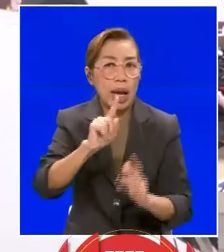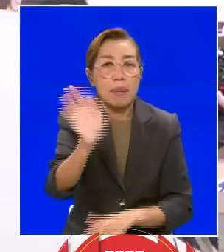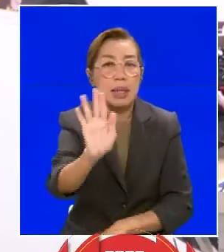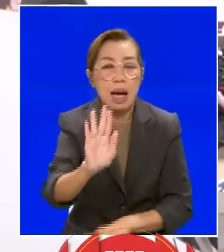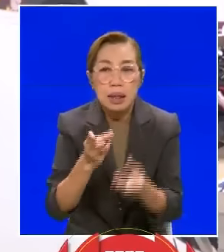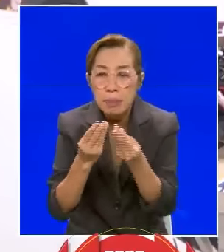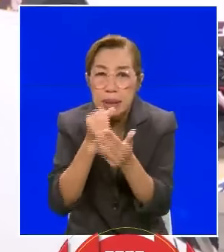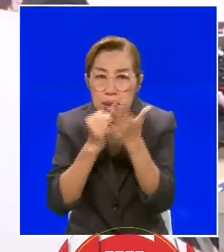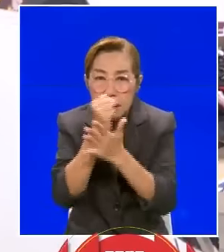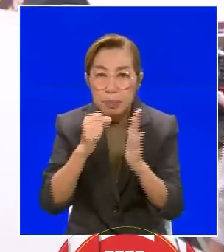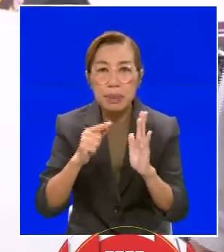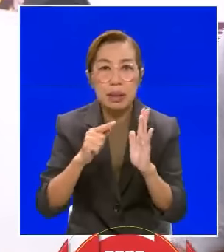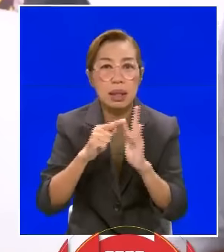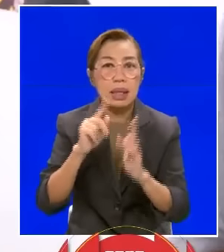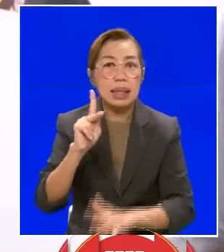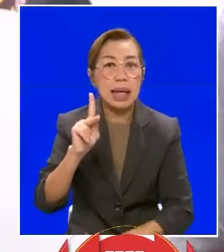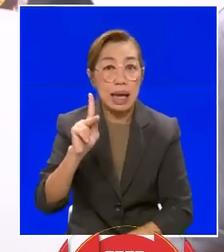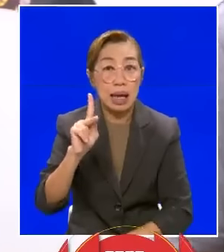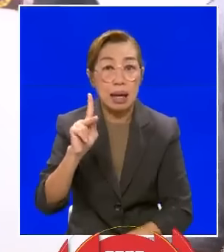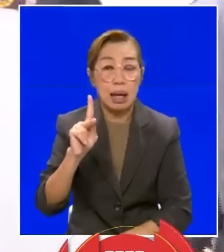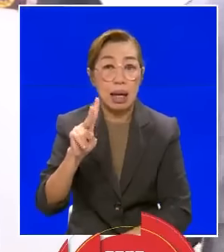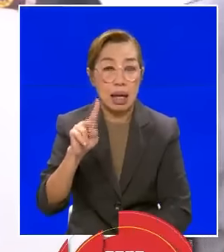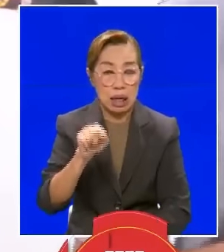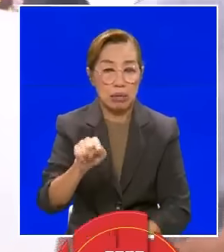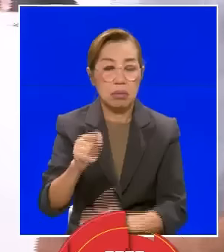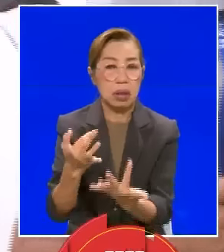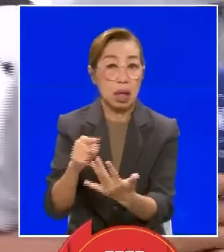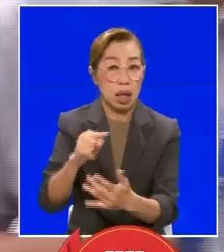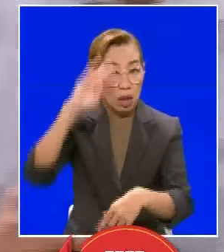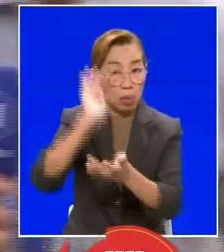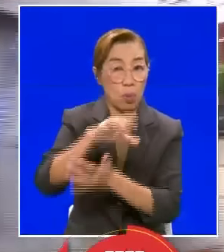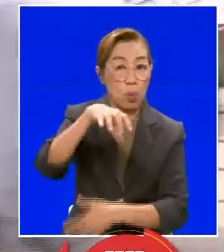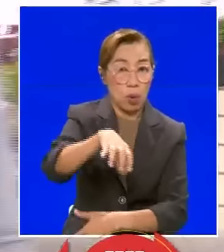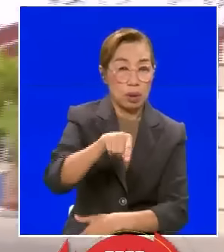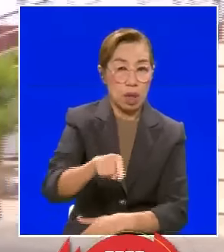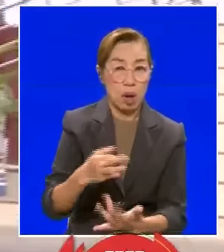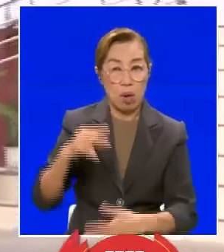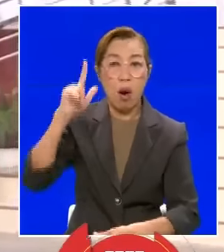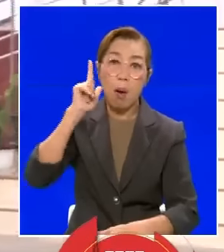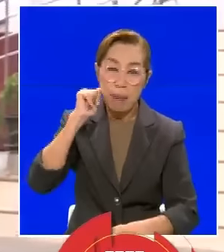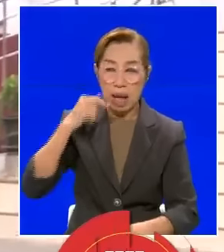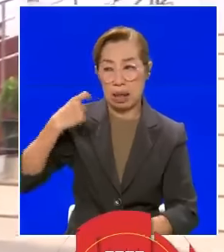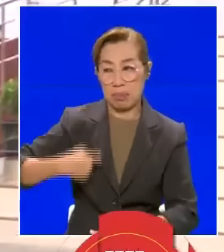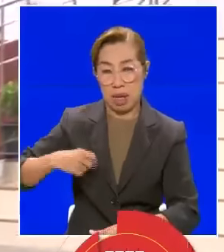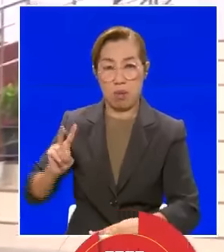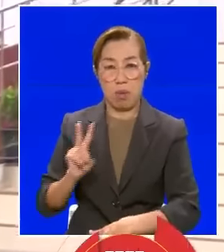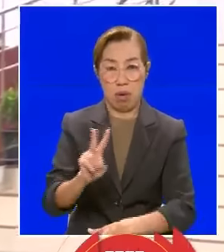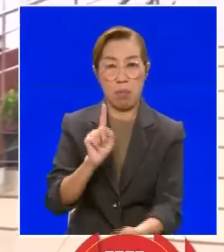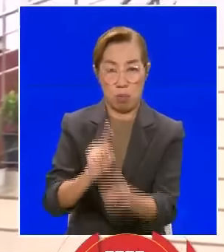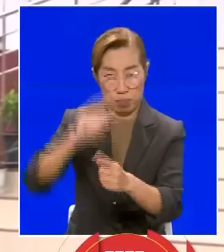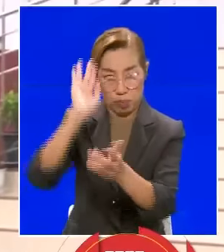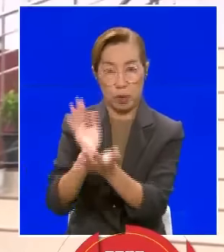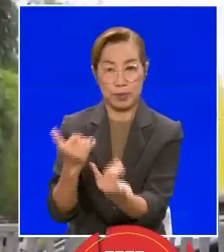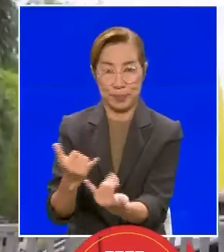ศที่สน.ทุ่งสองห้องครับก็อยู่ระหว่างทนายความและแม่ของเด็กครับที่จะเดินทางเข้ามาแจ้งความในวันนี้ครับความคืบหน้ากรณี